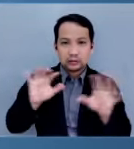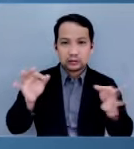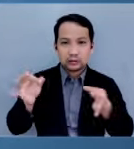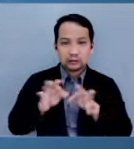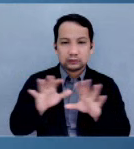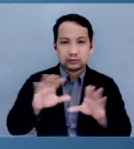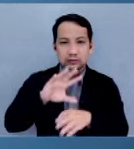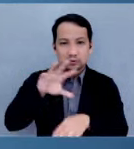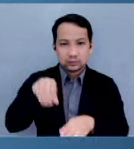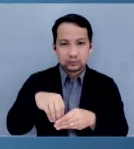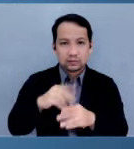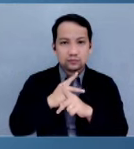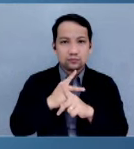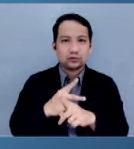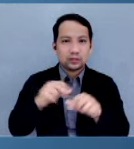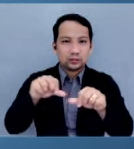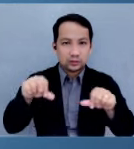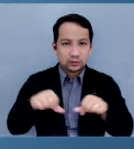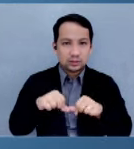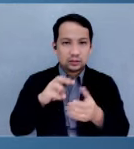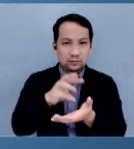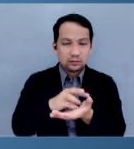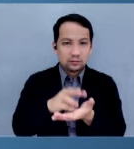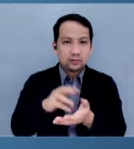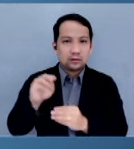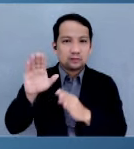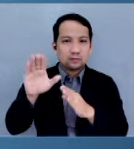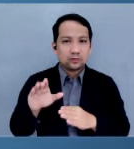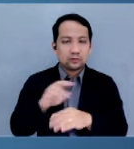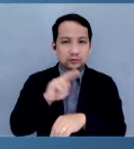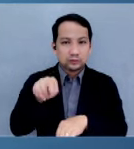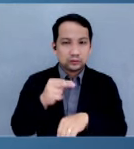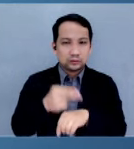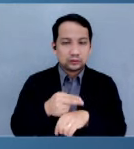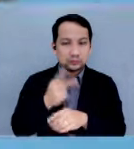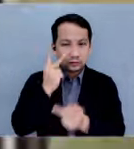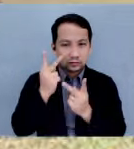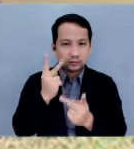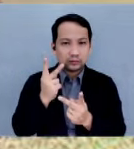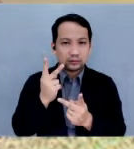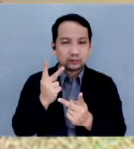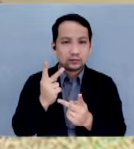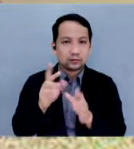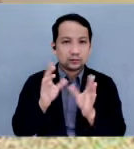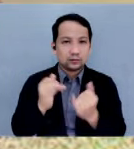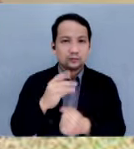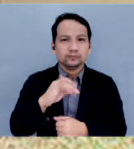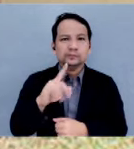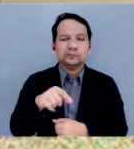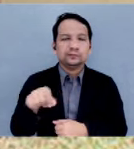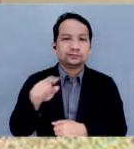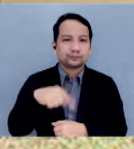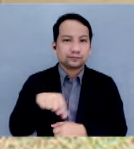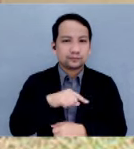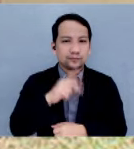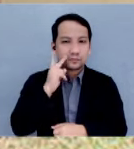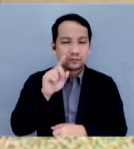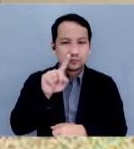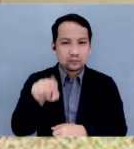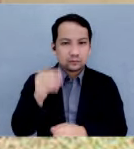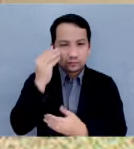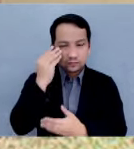sa protected area ng Mount Apo Natural Park ang lokasyon ng mga resort sa Barangay Kapatagan. Sinubukan naming kunan ng pahayag ang